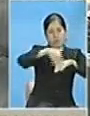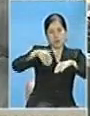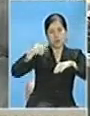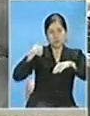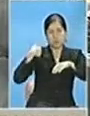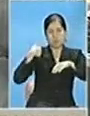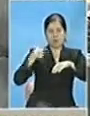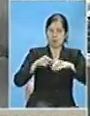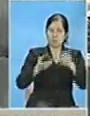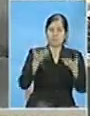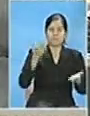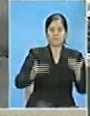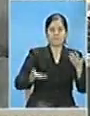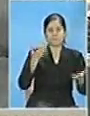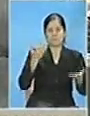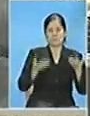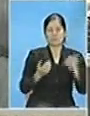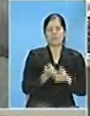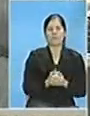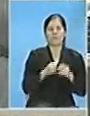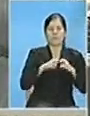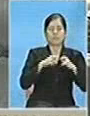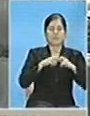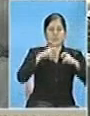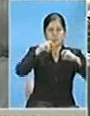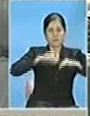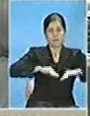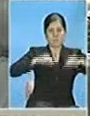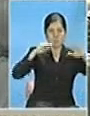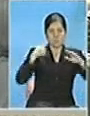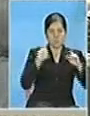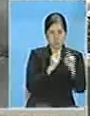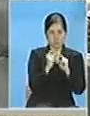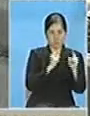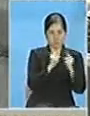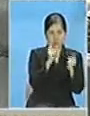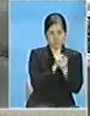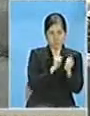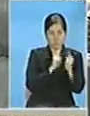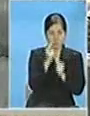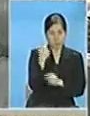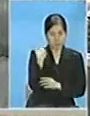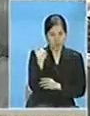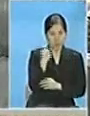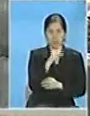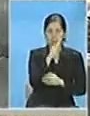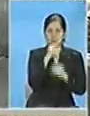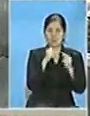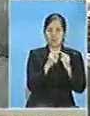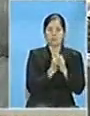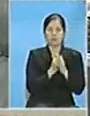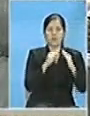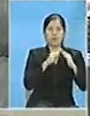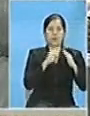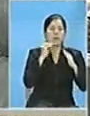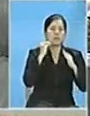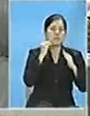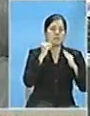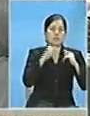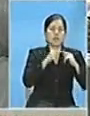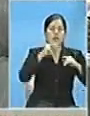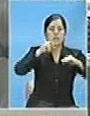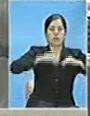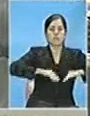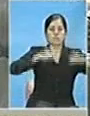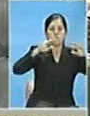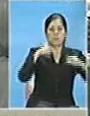ที่ข้างนอกสุดแล้วแต่นะครับเขาท่วมมากกว่าเนี่ยท่านคุยเขายังอ่ะแล้วถ้าบ้านเขาท่วมใครจะจ่ายตังค์อ่ะท่าน